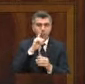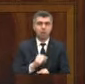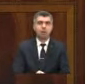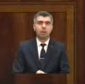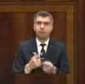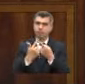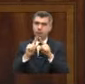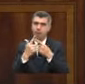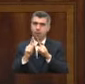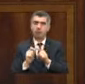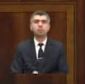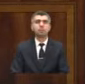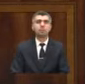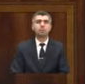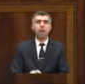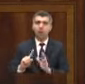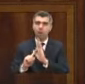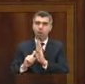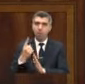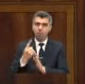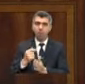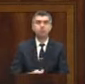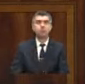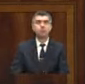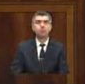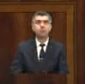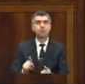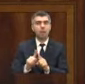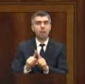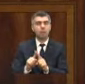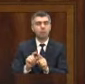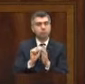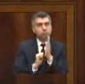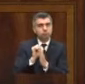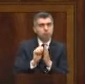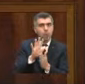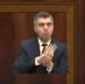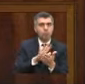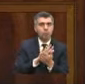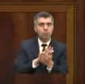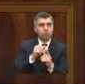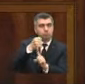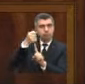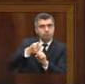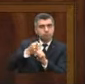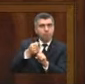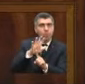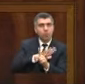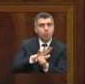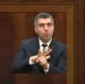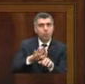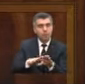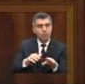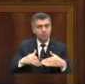متعددة، وفي مقدمتها الإنجازات الضخمة والكبيرة في البنيات